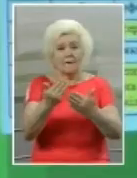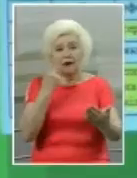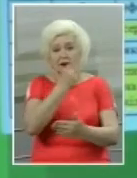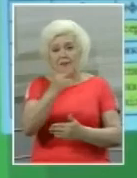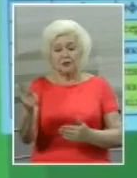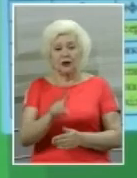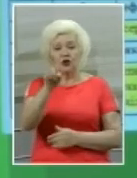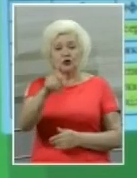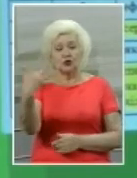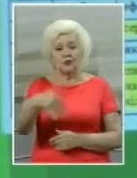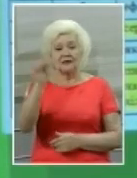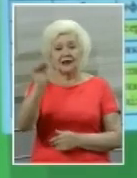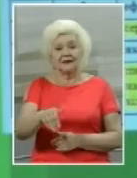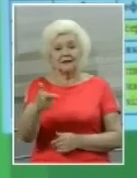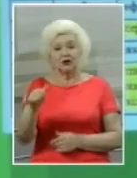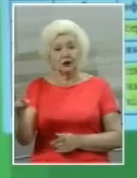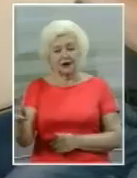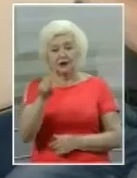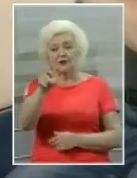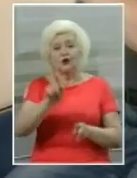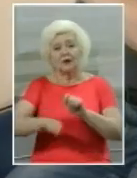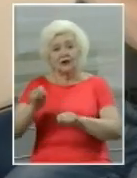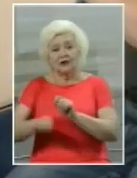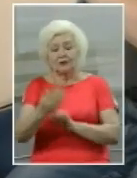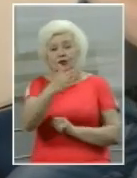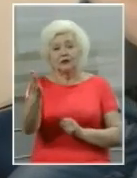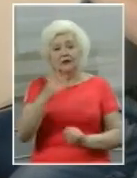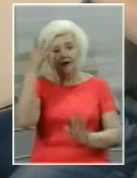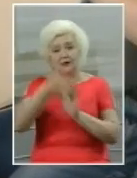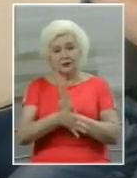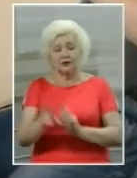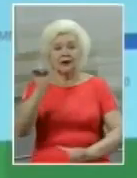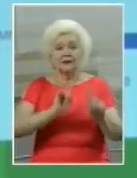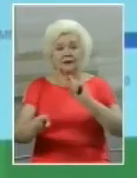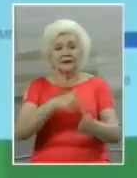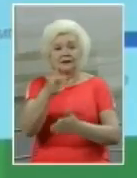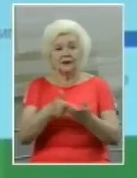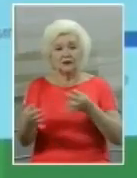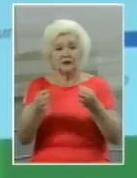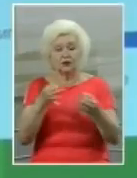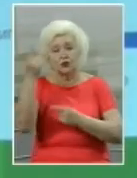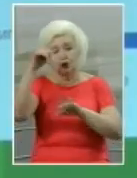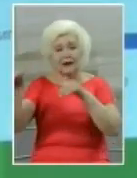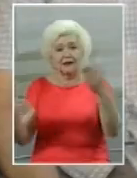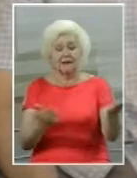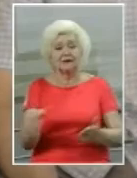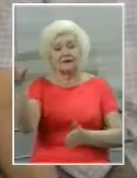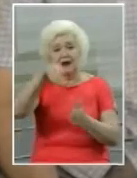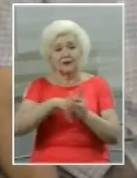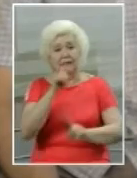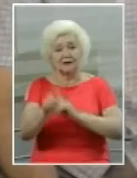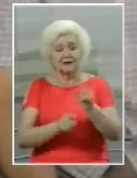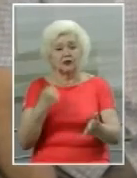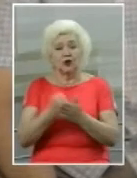майже 150 тисяч гривень. Вони перевірятимуть їх освоєння. На сесії міської ради ініціюватимуть внесення змін